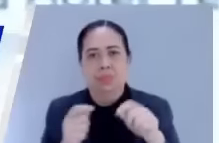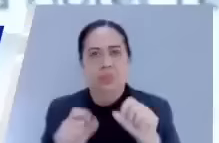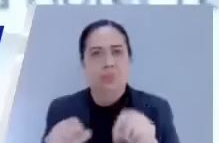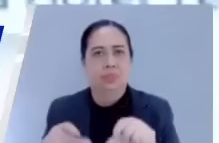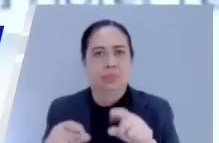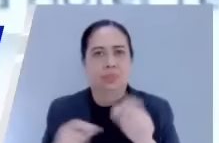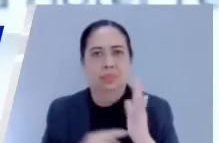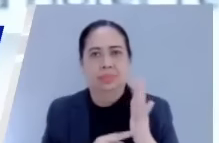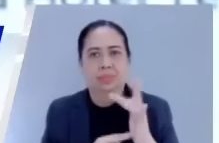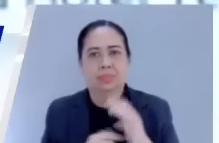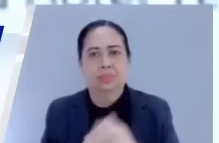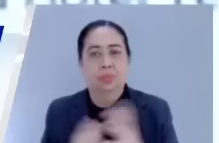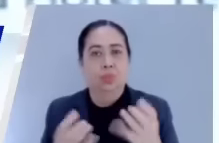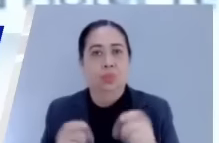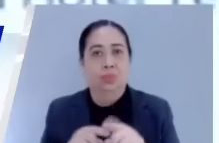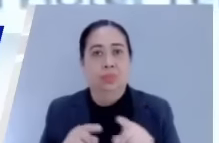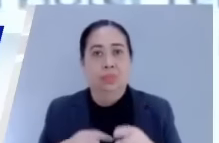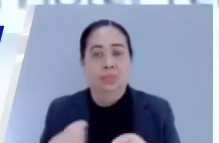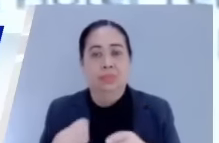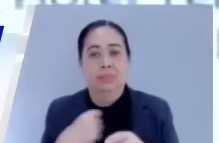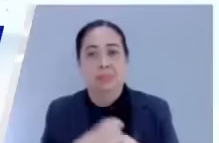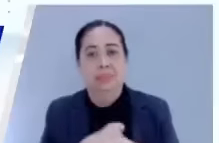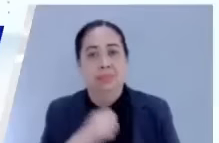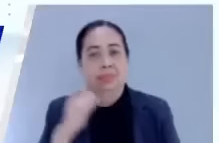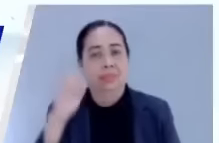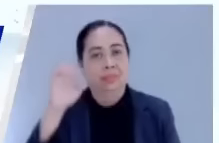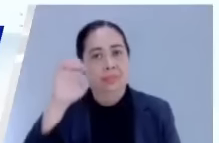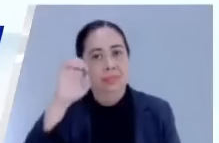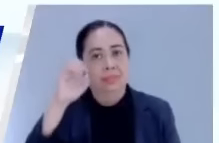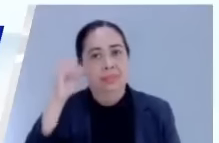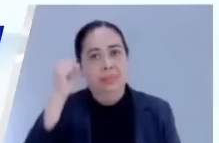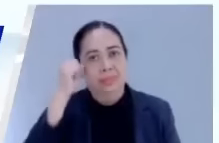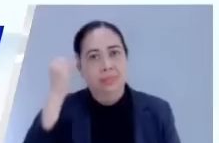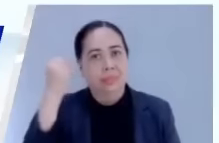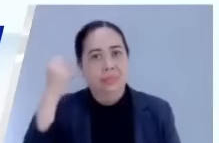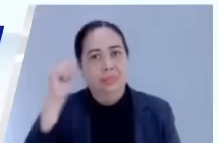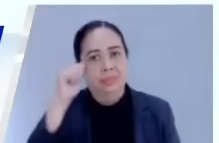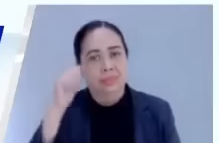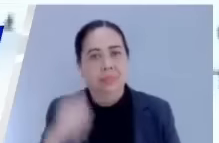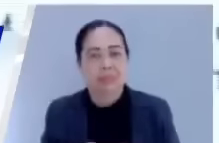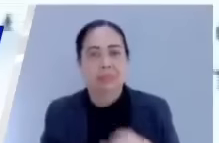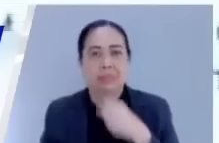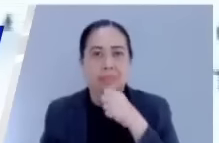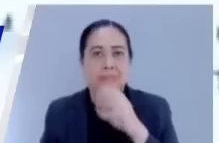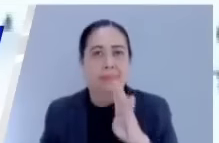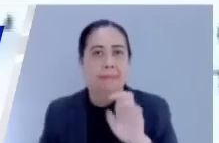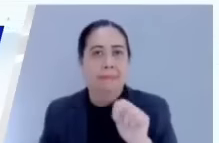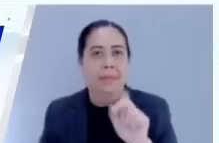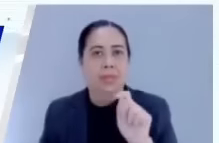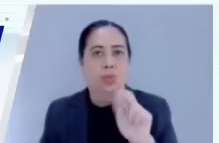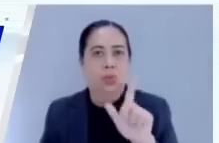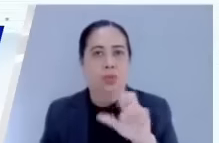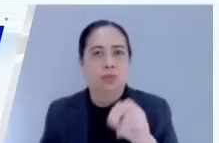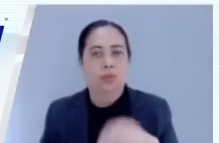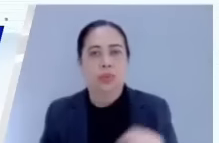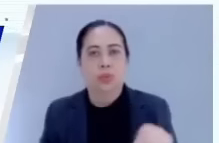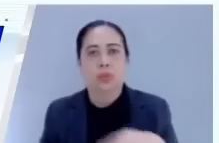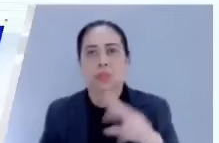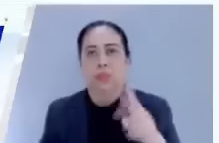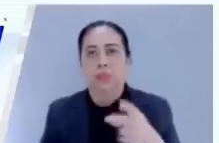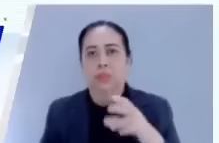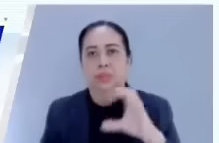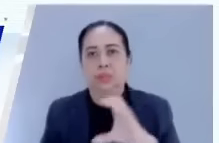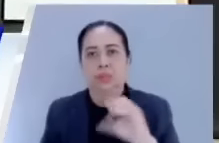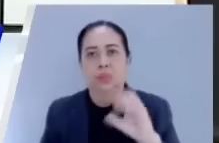Nais ding maging senador ni Engineer Gerson Ares, gaya din ang broadcaster na si Ben Tulfo. Ikalawang COC filing na ni Leo